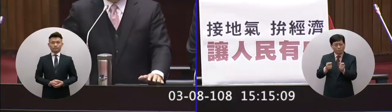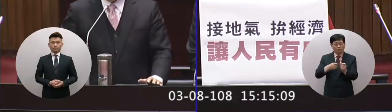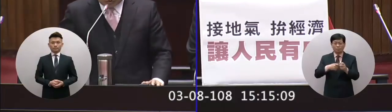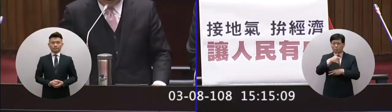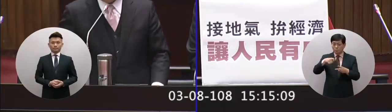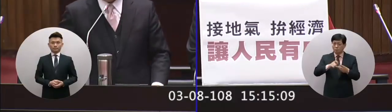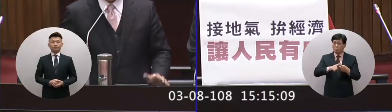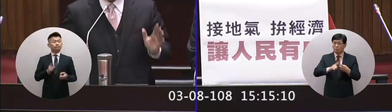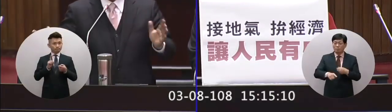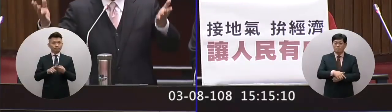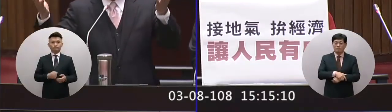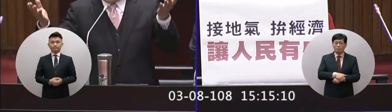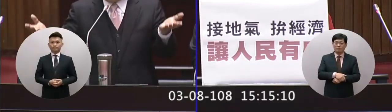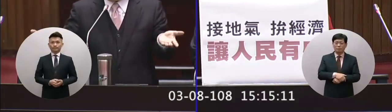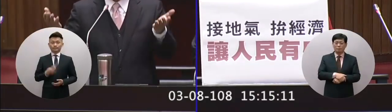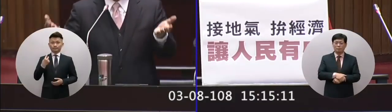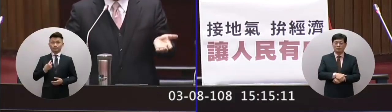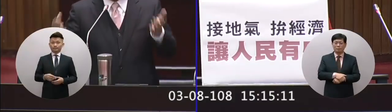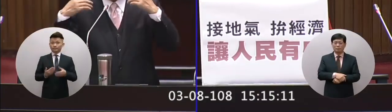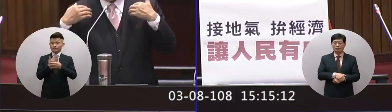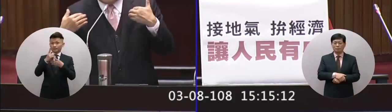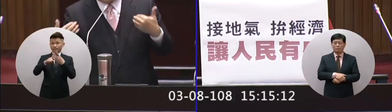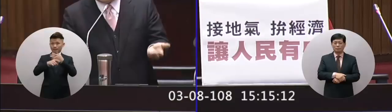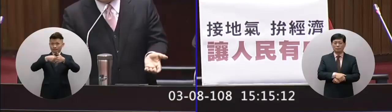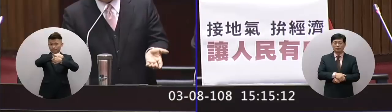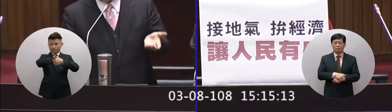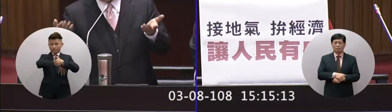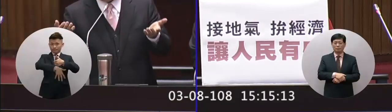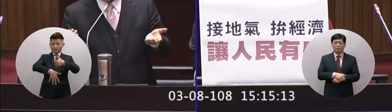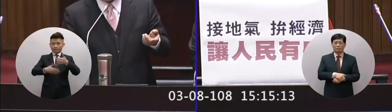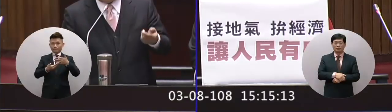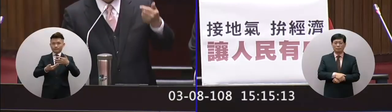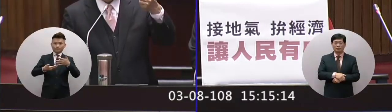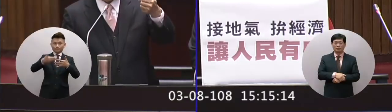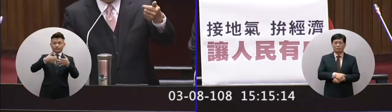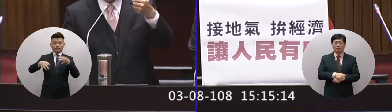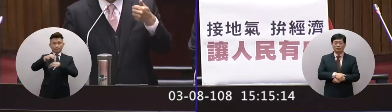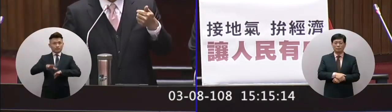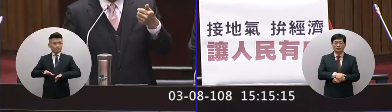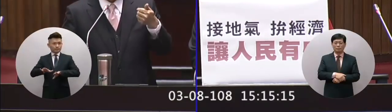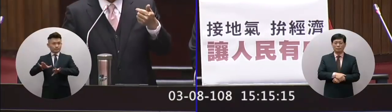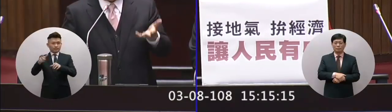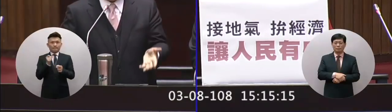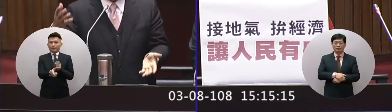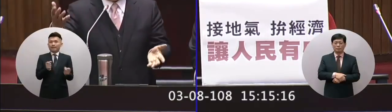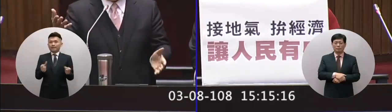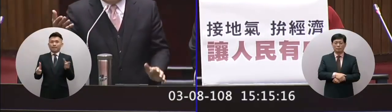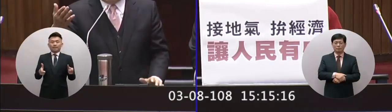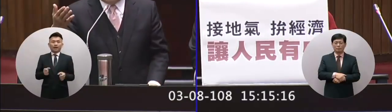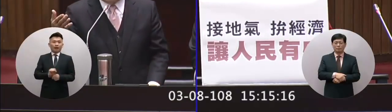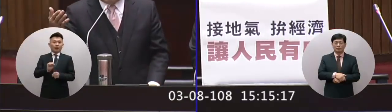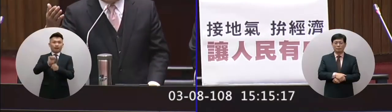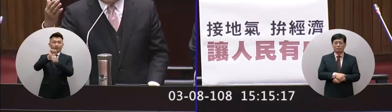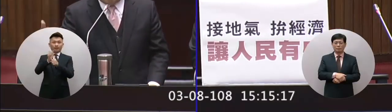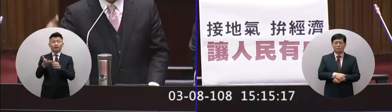工嘛，是不是院长？ 对，而且产业也升级，那整个经济提振起来，消费增加，包括刚